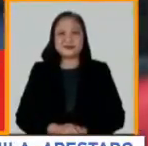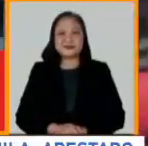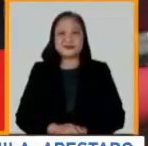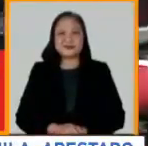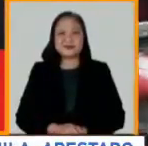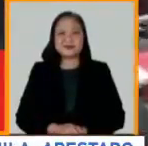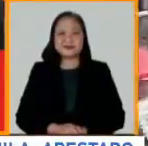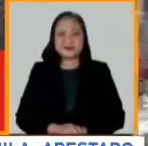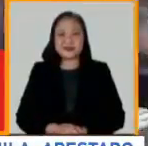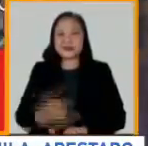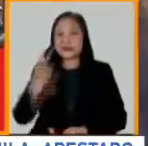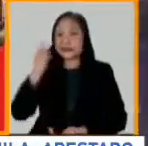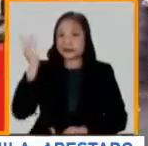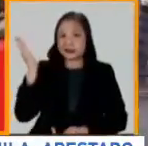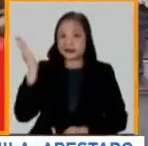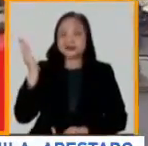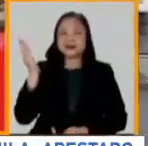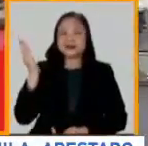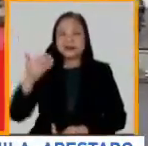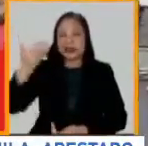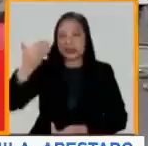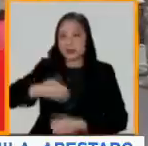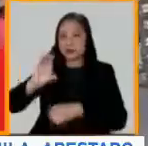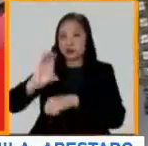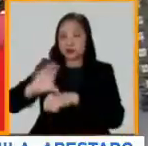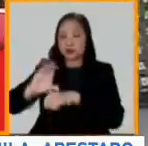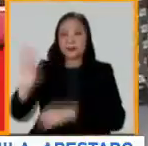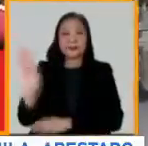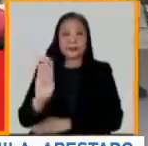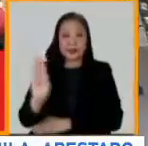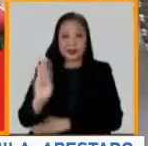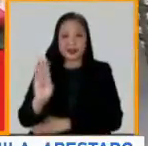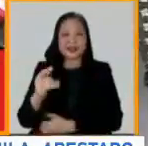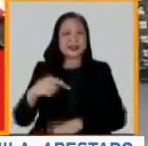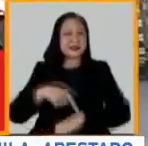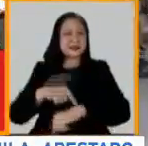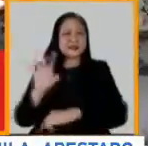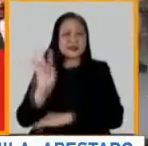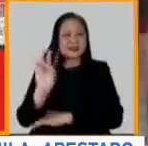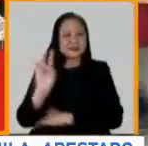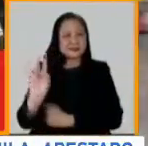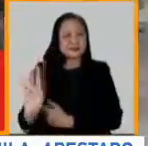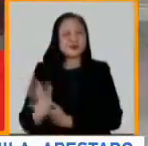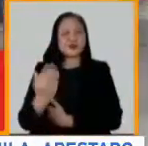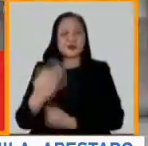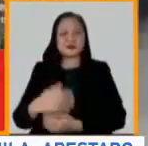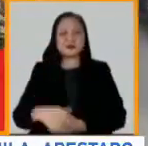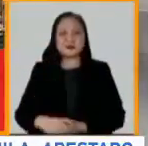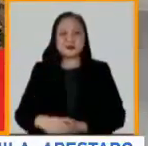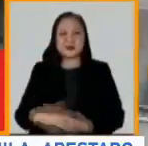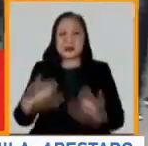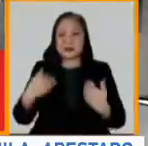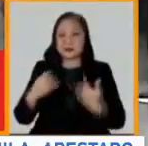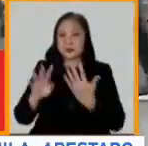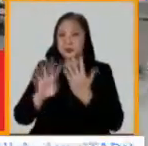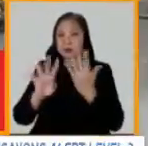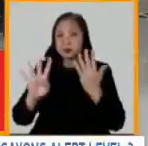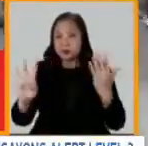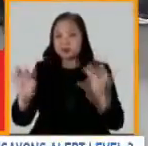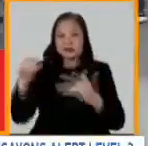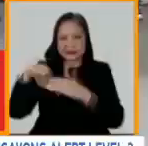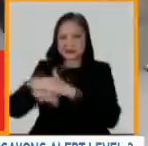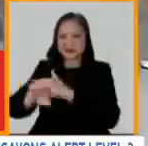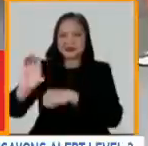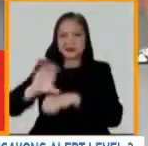sitwasyon sa harap ng simbahan ng Baklaran ngayong alas 7 ng umaga. Sila ay may mga nakapila at papasok sa simbahan para sa susunod